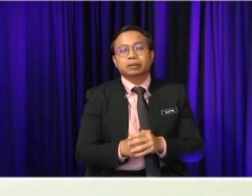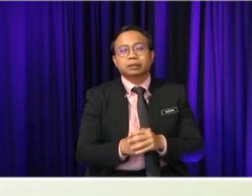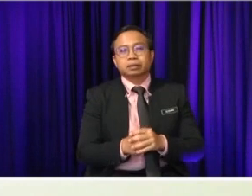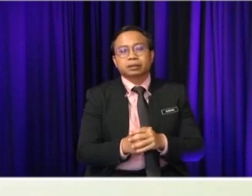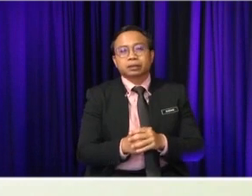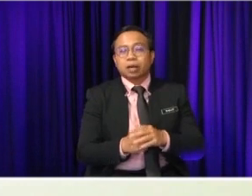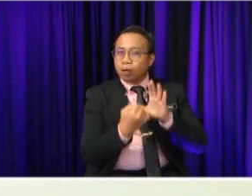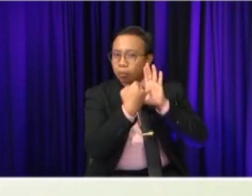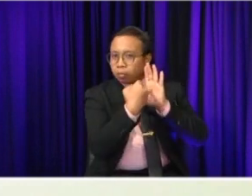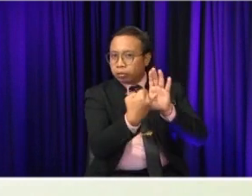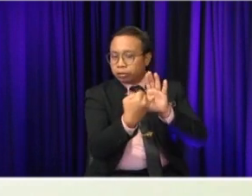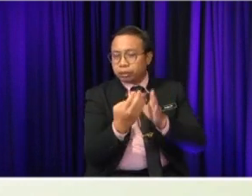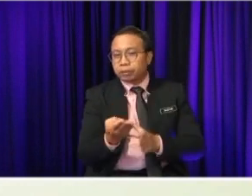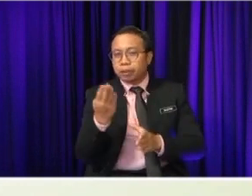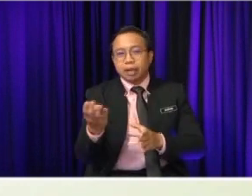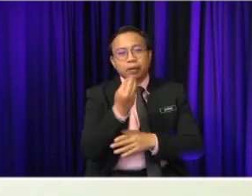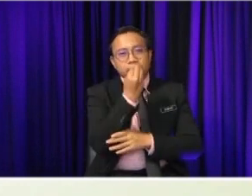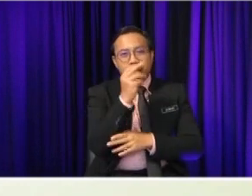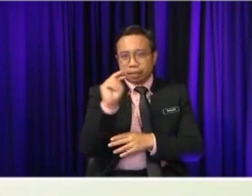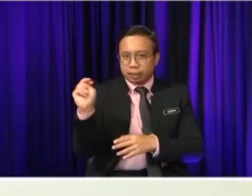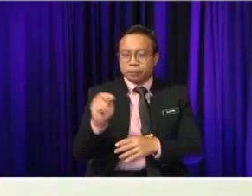mempromosi produk makanan